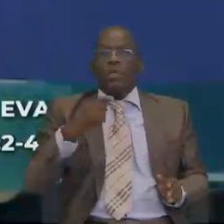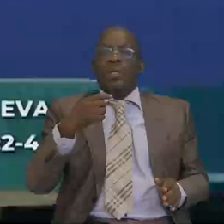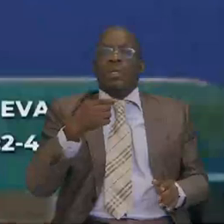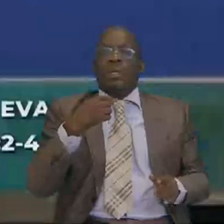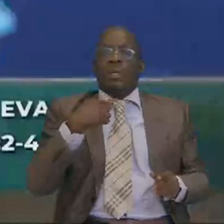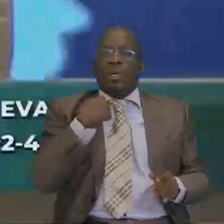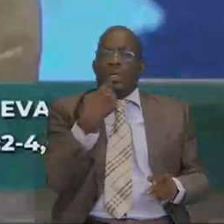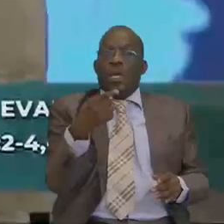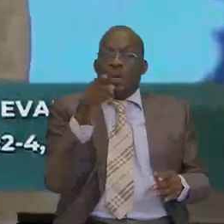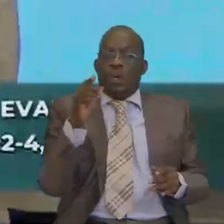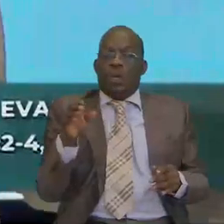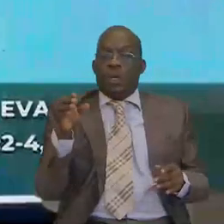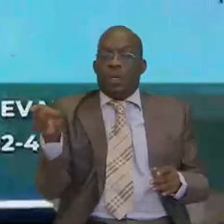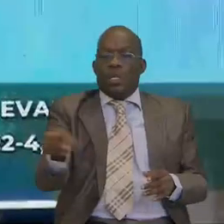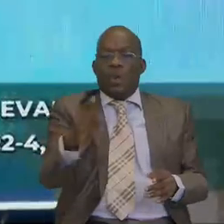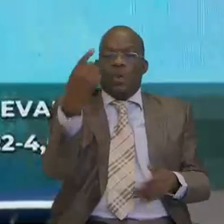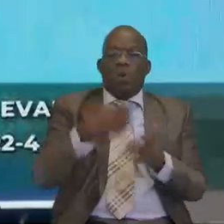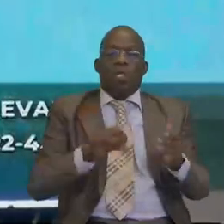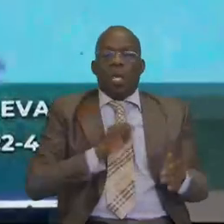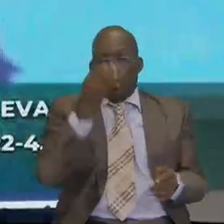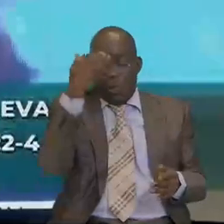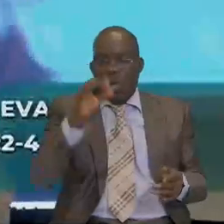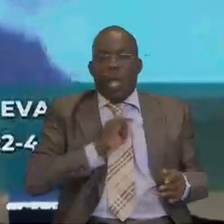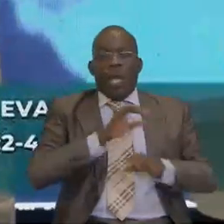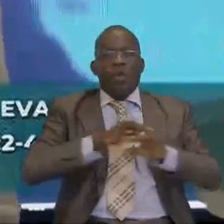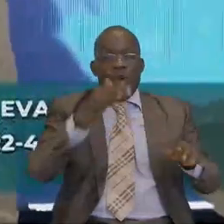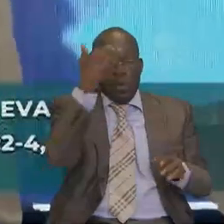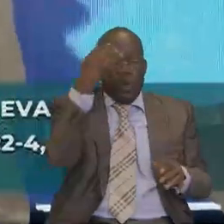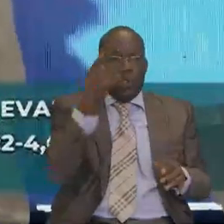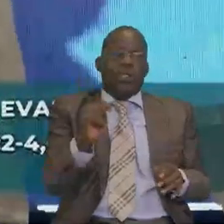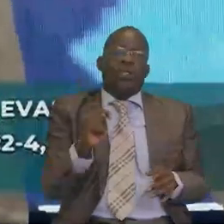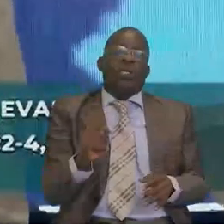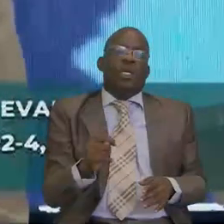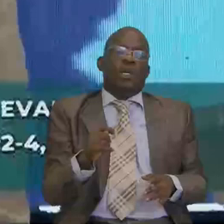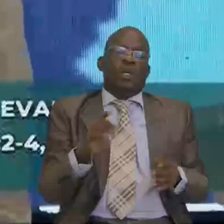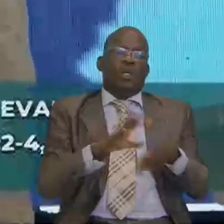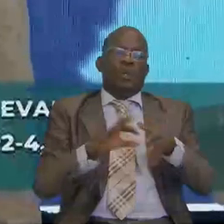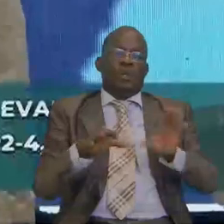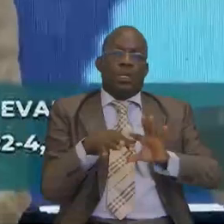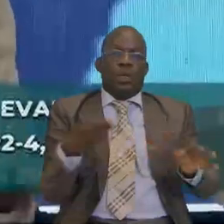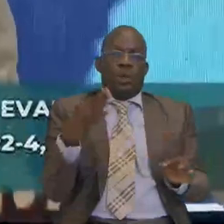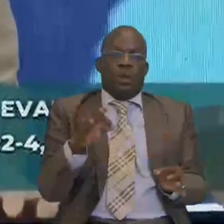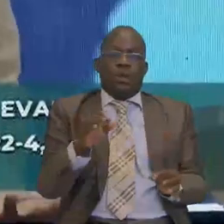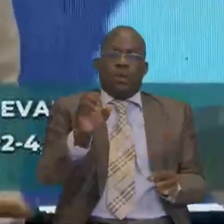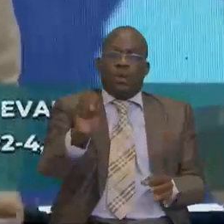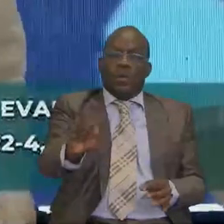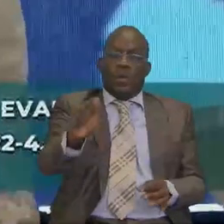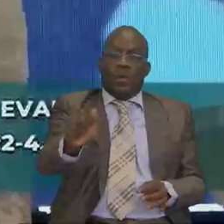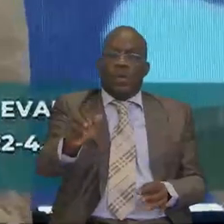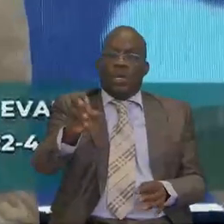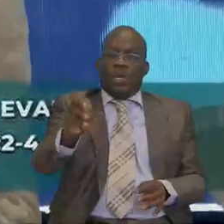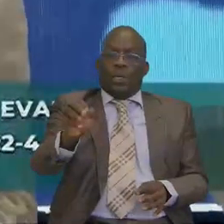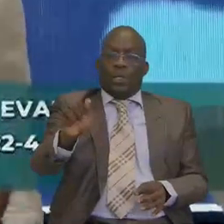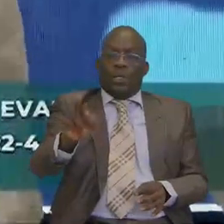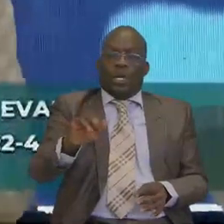que je connais. Je ne connais pas l'histoire de la Samarie, je ne veux même pas aller dans l'histoire. Je ne suis pas